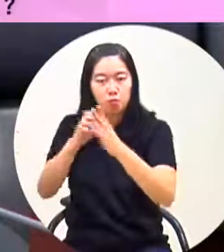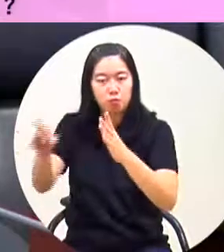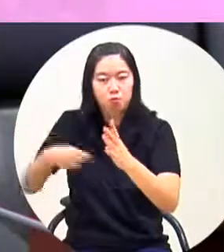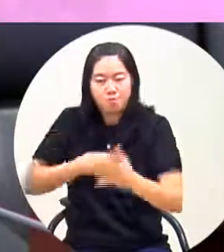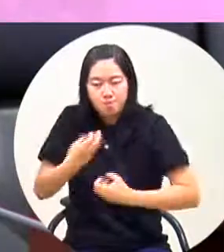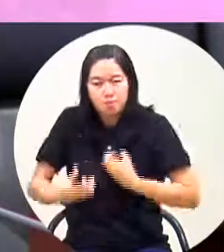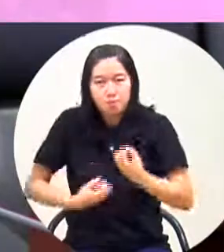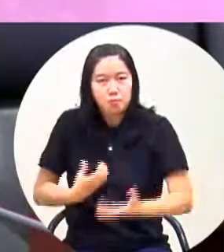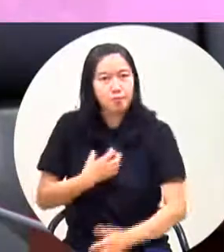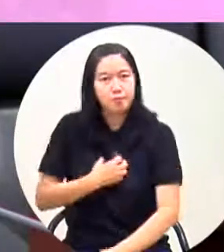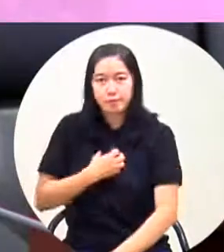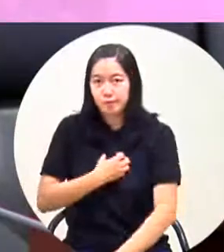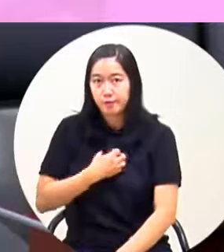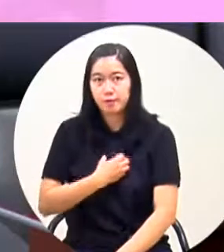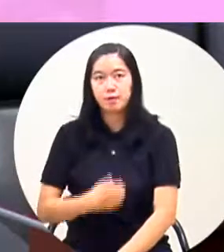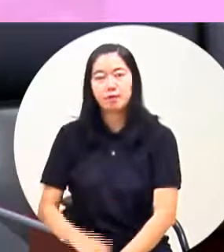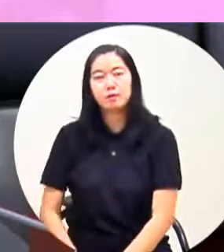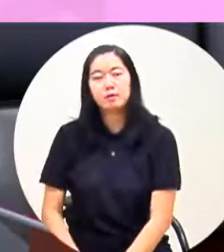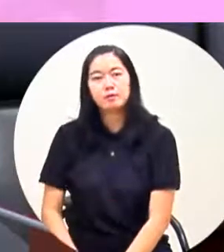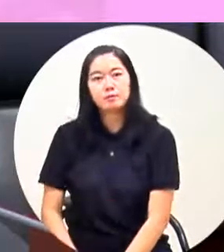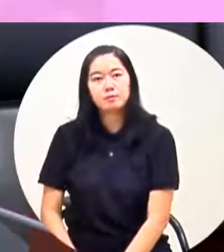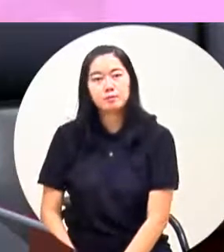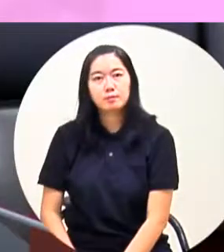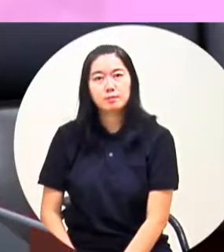哦啊，所以